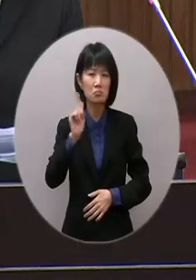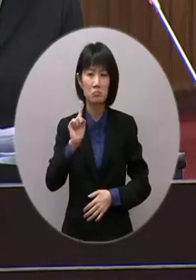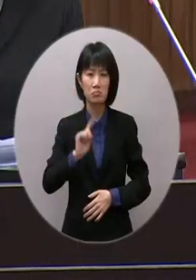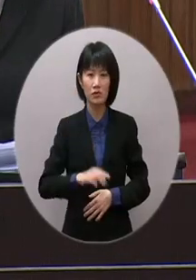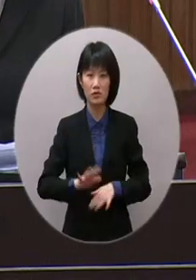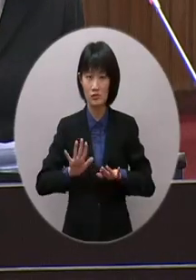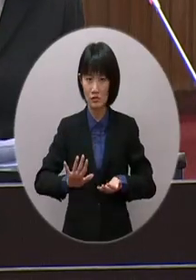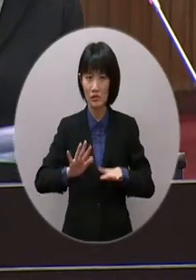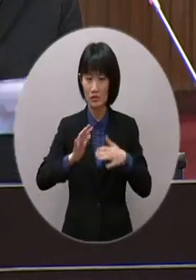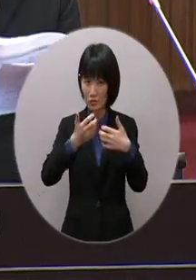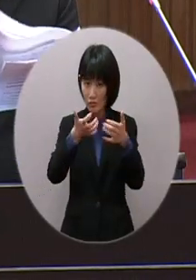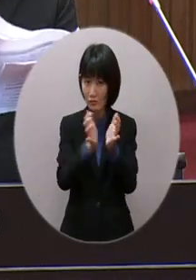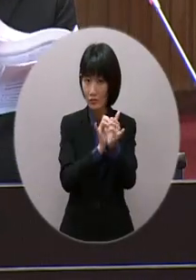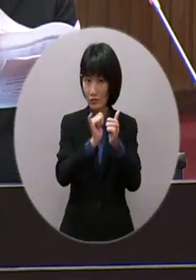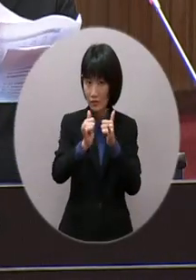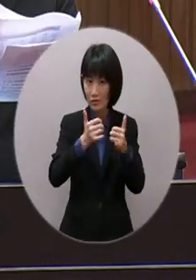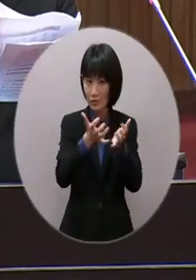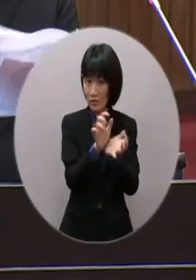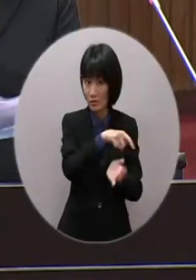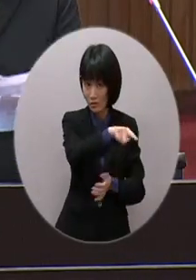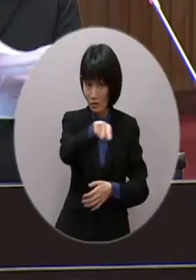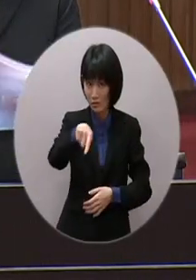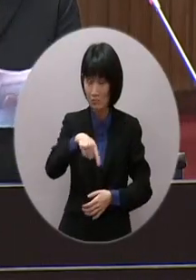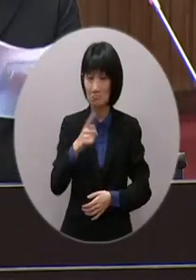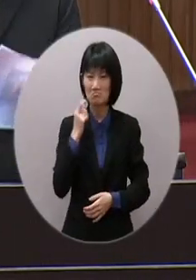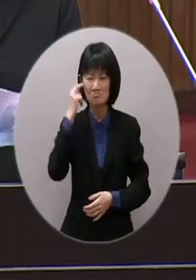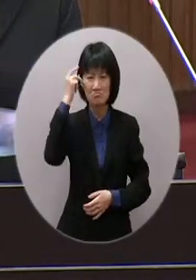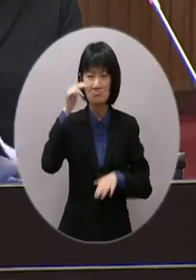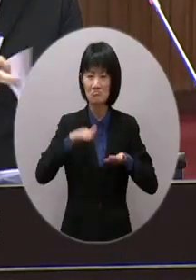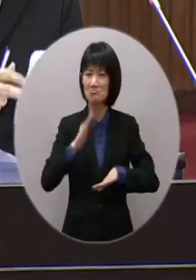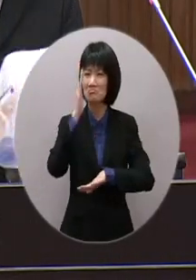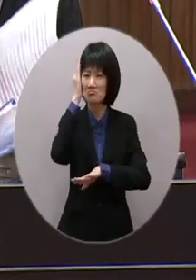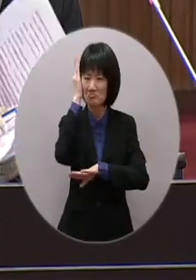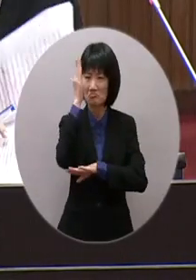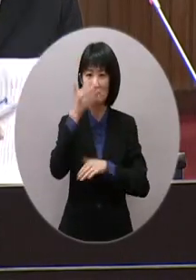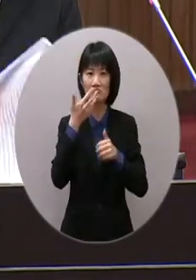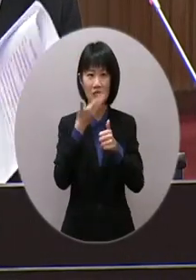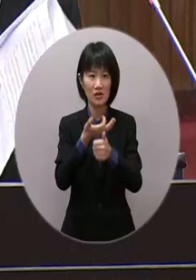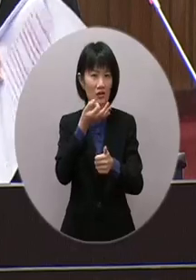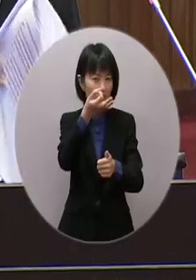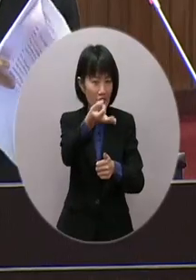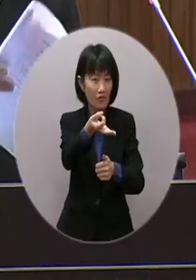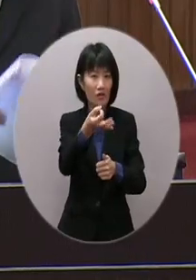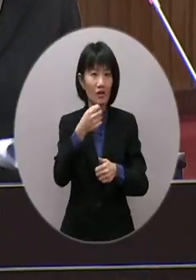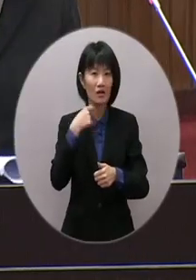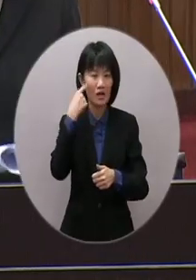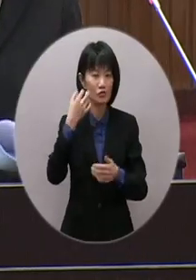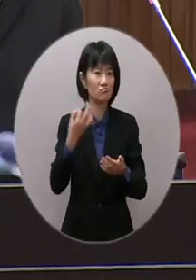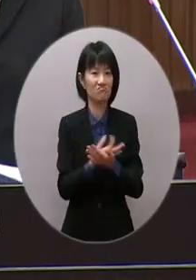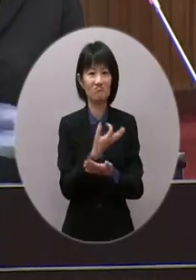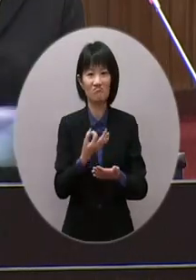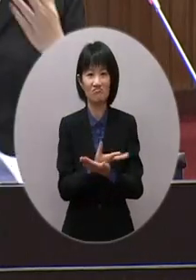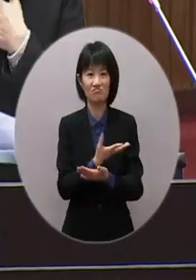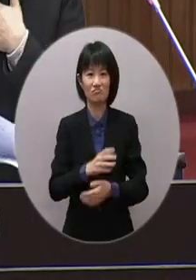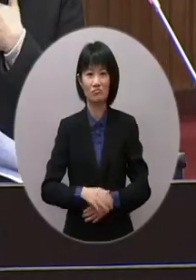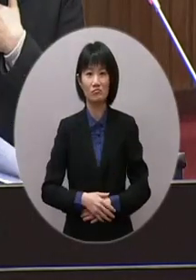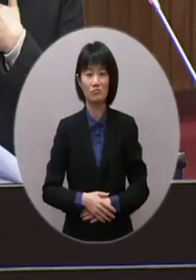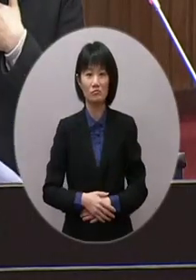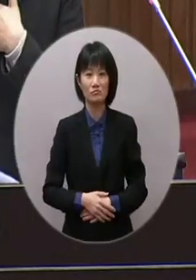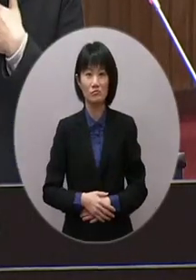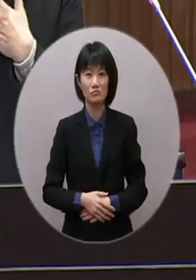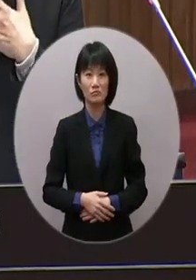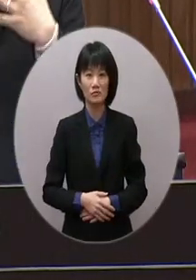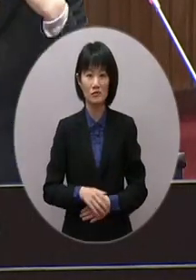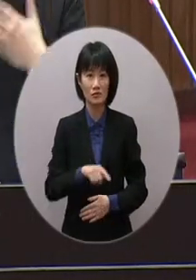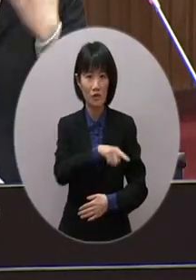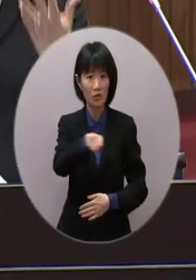现在很多民间团体他们觉得目前政府提供的一些资源不是很足够，所以其实他们也